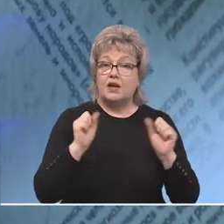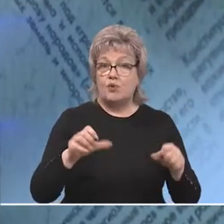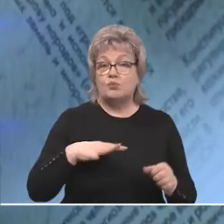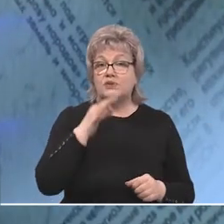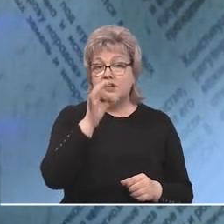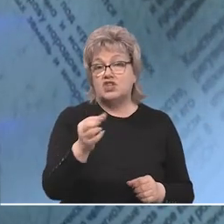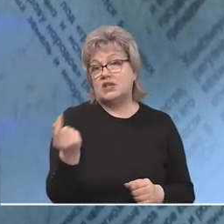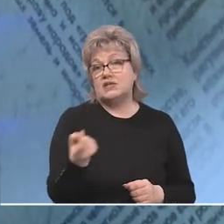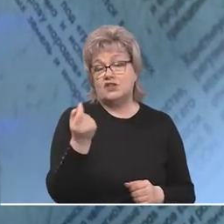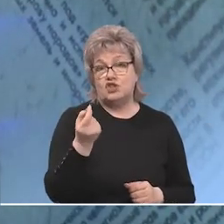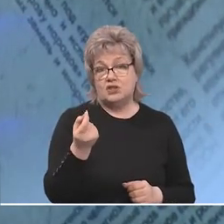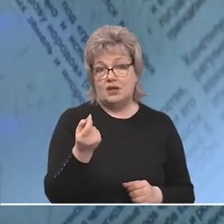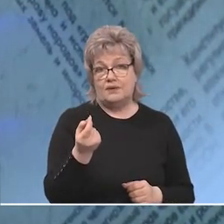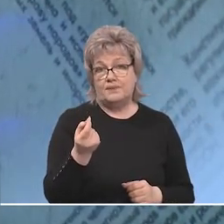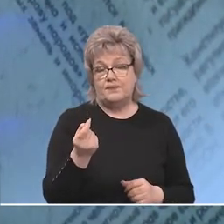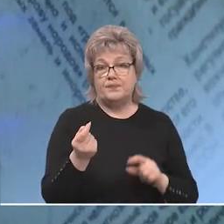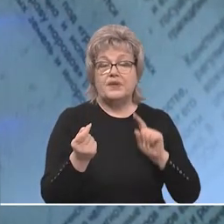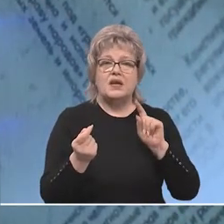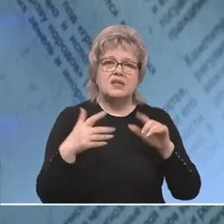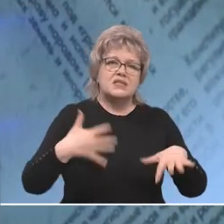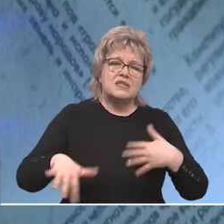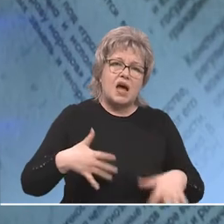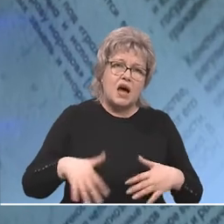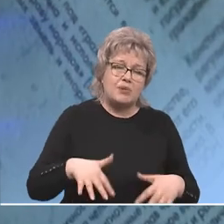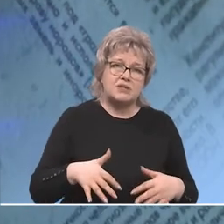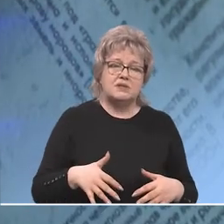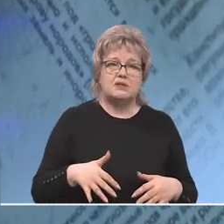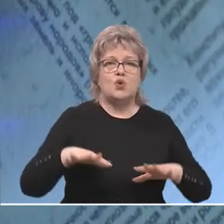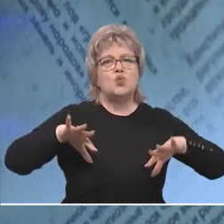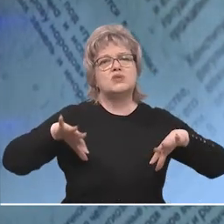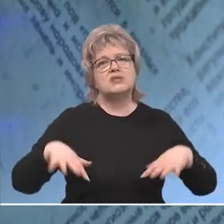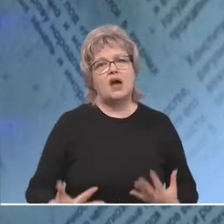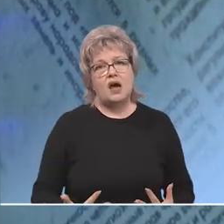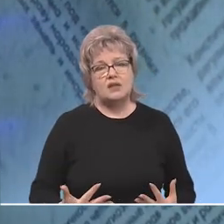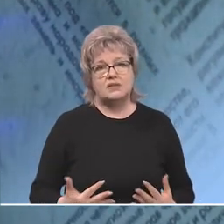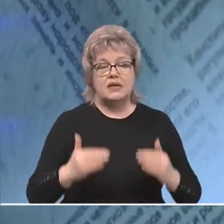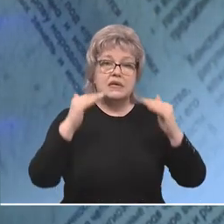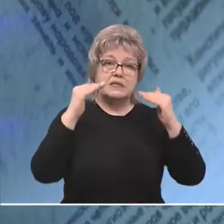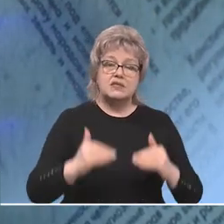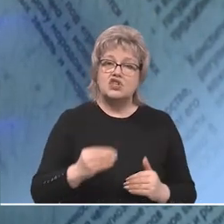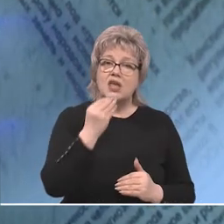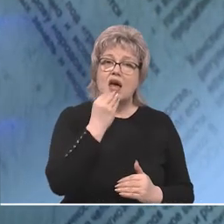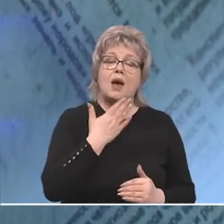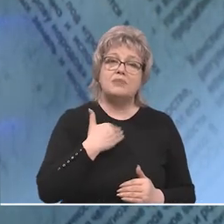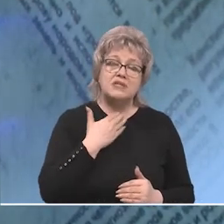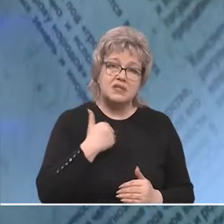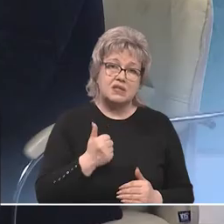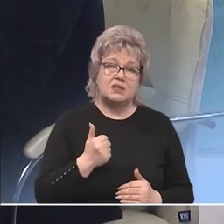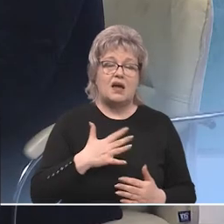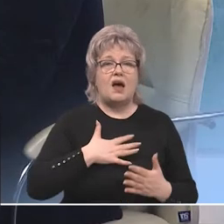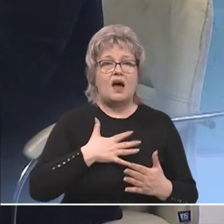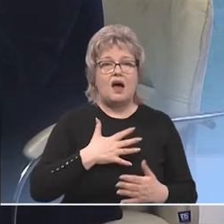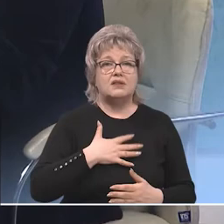выражены незначительно. Это, слабость, усталость, снижение аппетита, плохой аппетит,